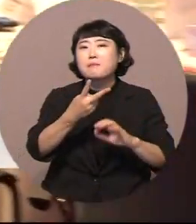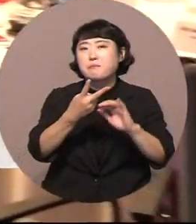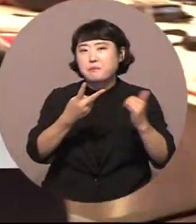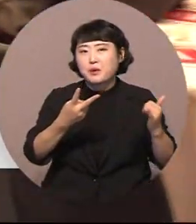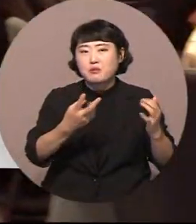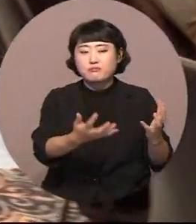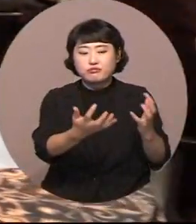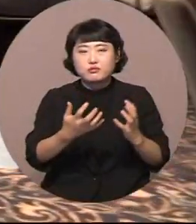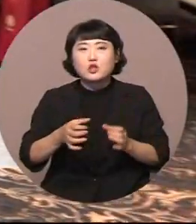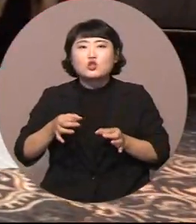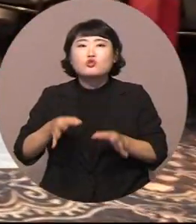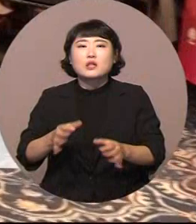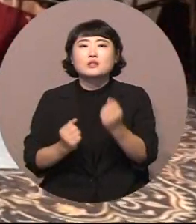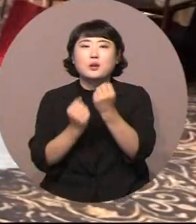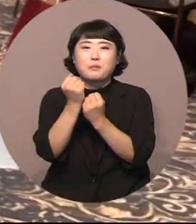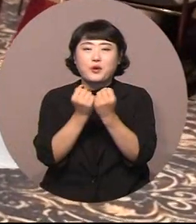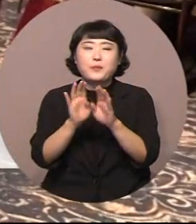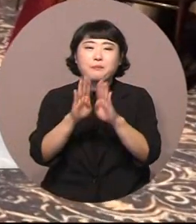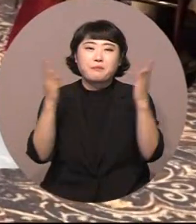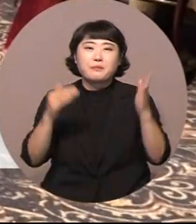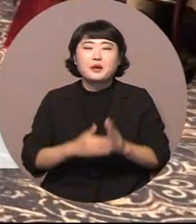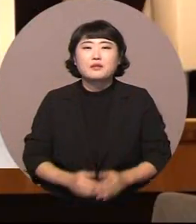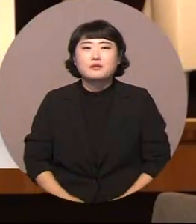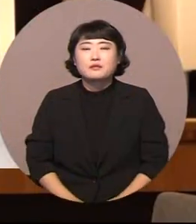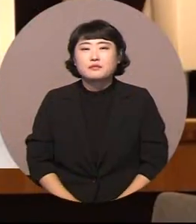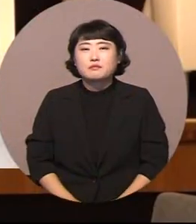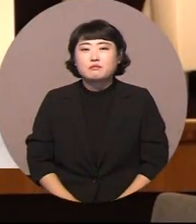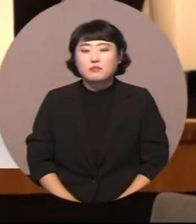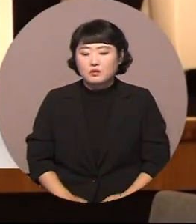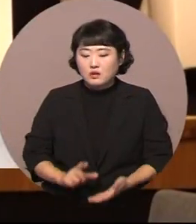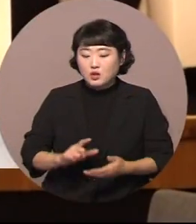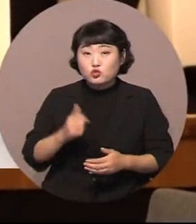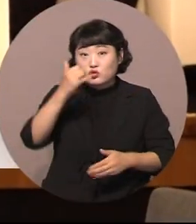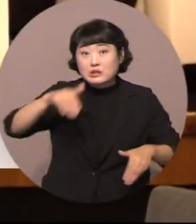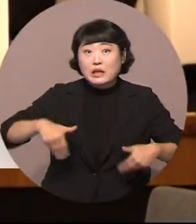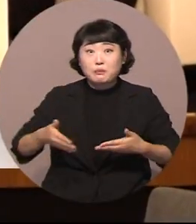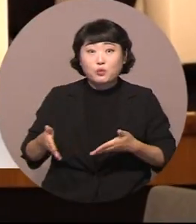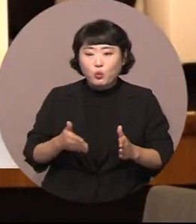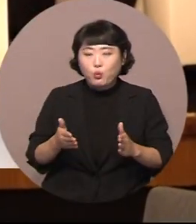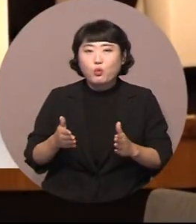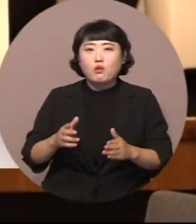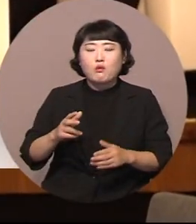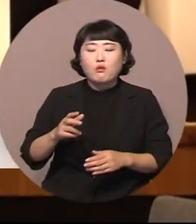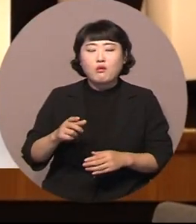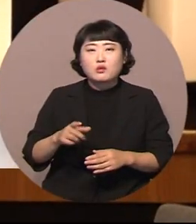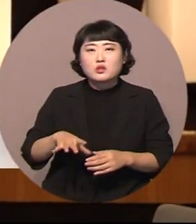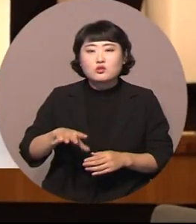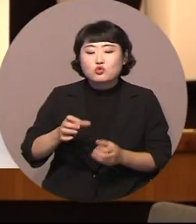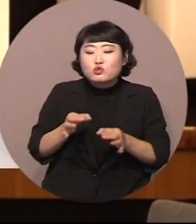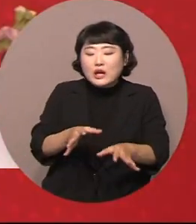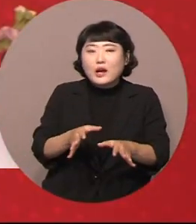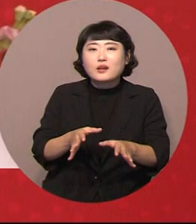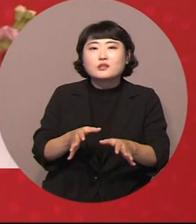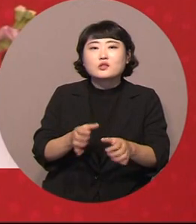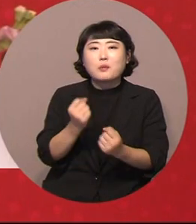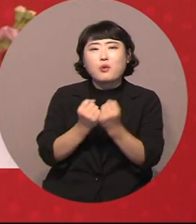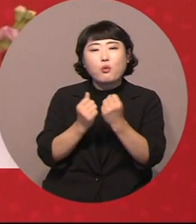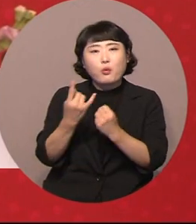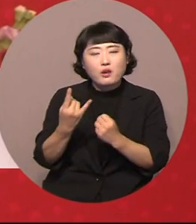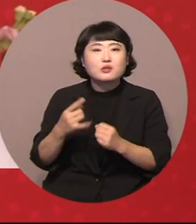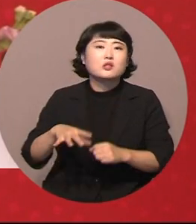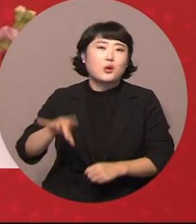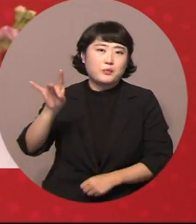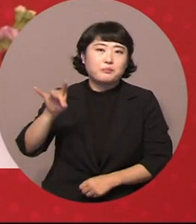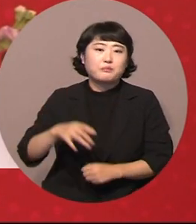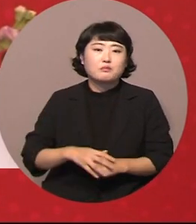설명회를 열었습니다 지방 자치 단체가 유럽에서 글로벌 기업을 대상으로 투자 설명회를 연 것은 처음으로